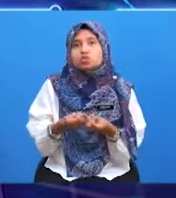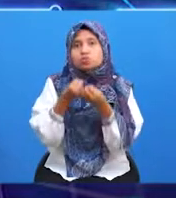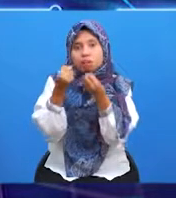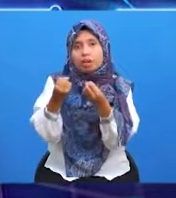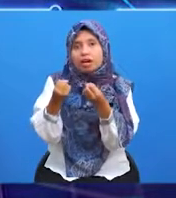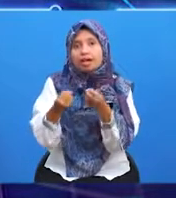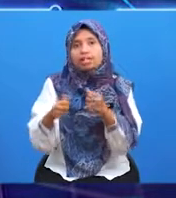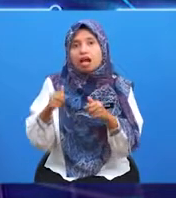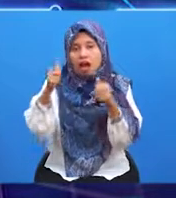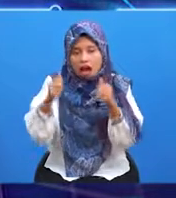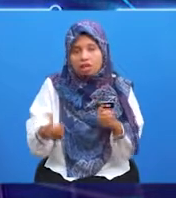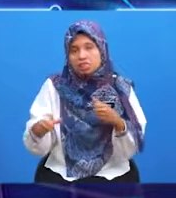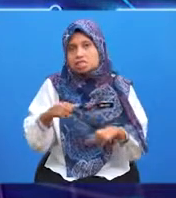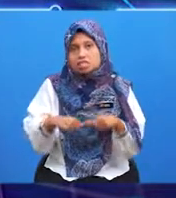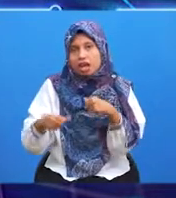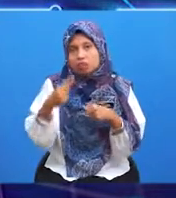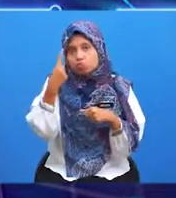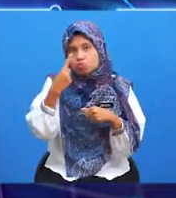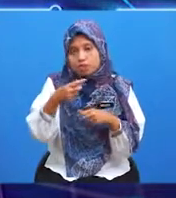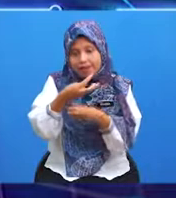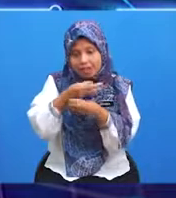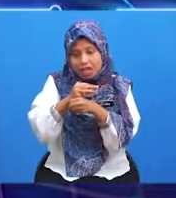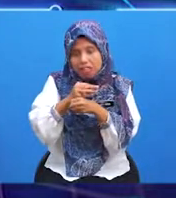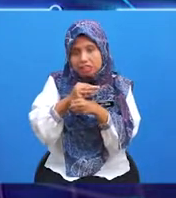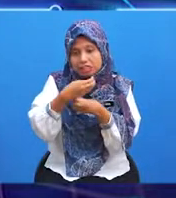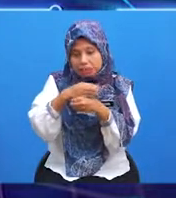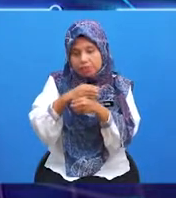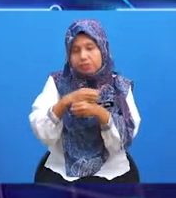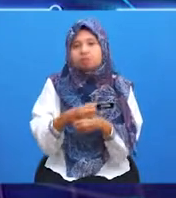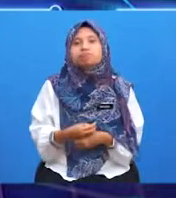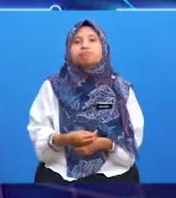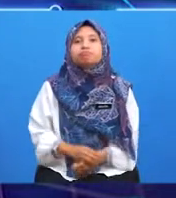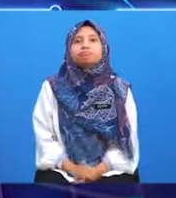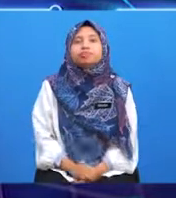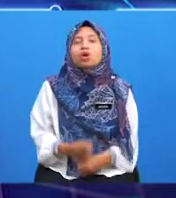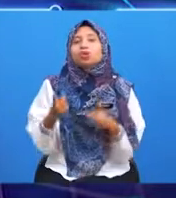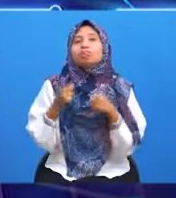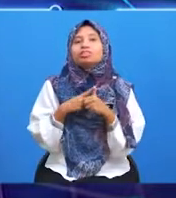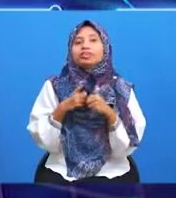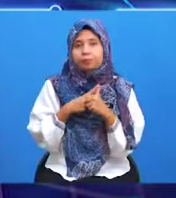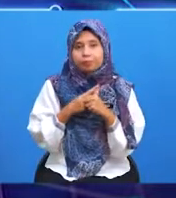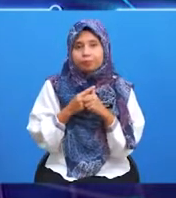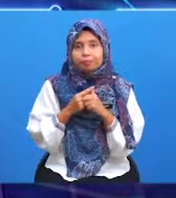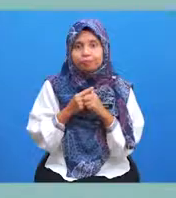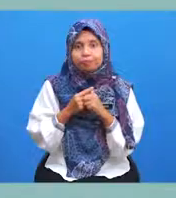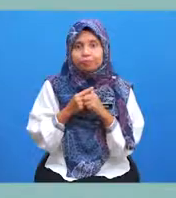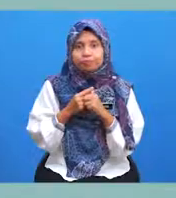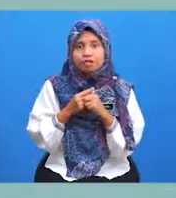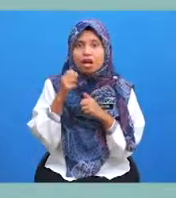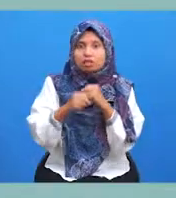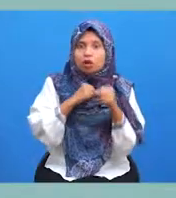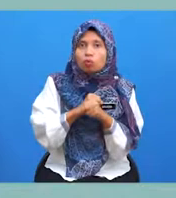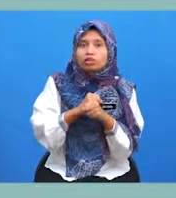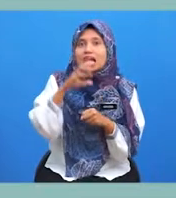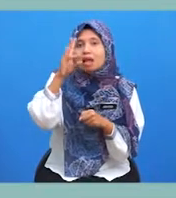ahli sains dalam mereka cipta alat komunikasi ini. Yang pertama,